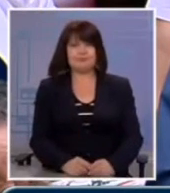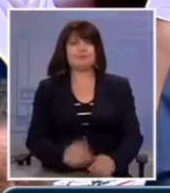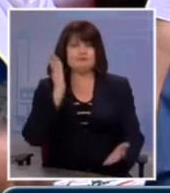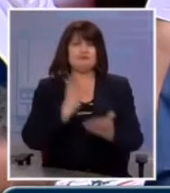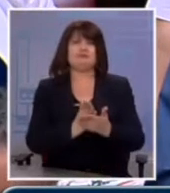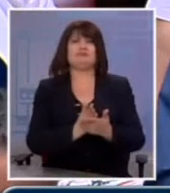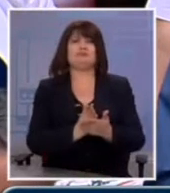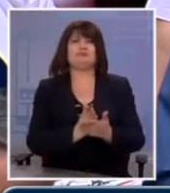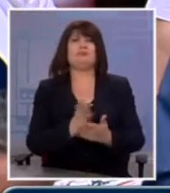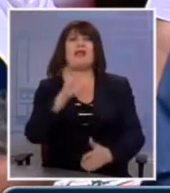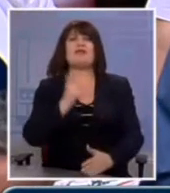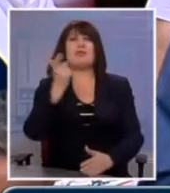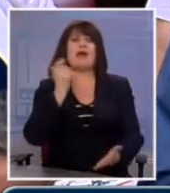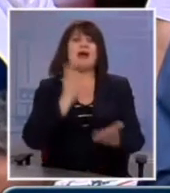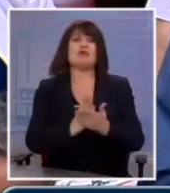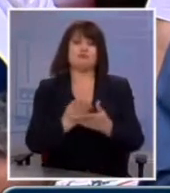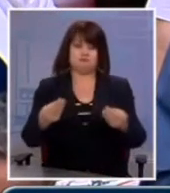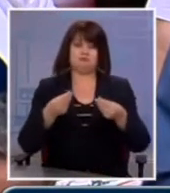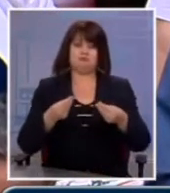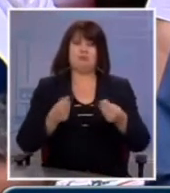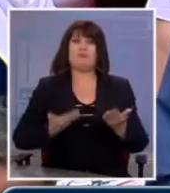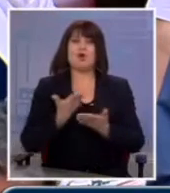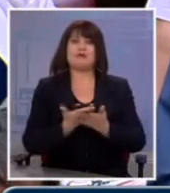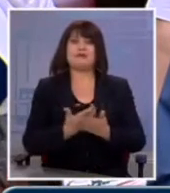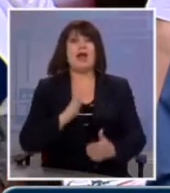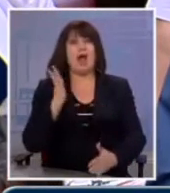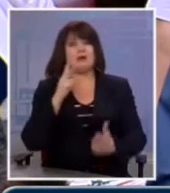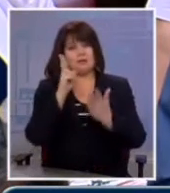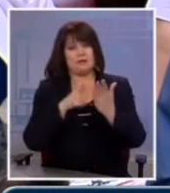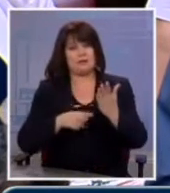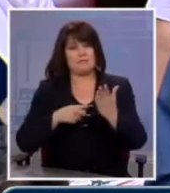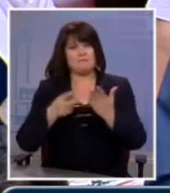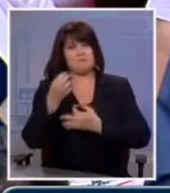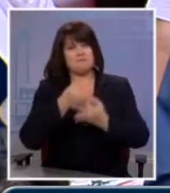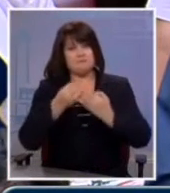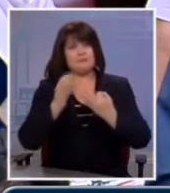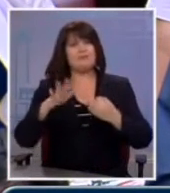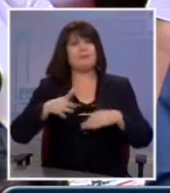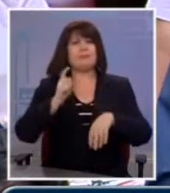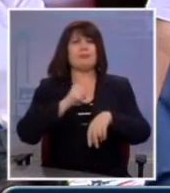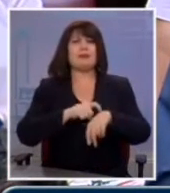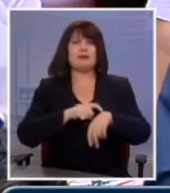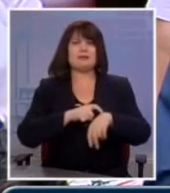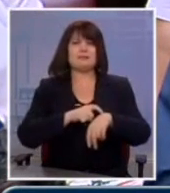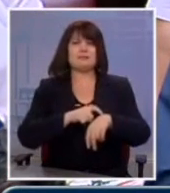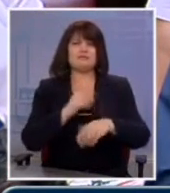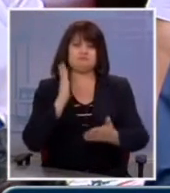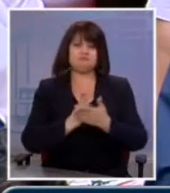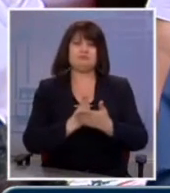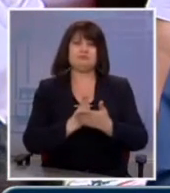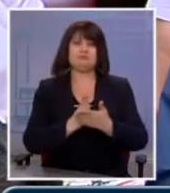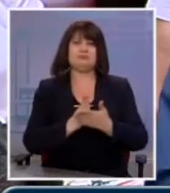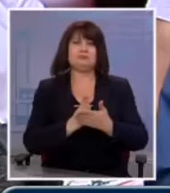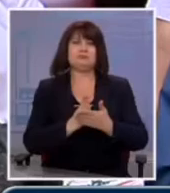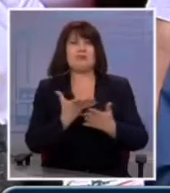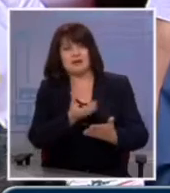τελεσίγραφο των πιστωτών. Ακόμη κι αν, όπως λέγεται και διαβάζουμε, μπορεί κάποια στιγμή το τελεσίγραφο αυτό να το πάρουν από το